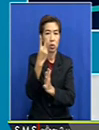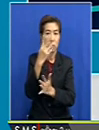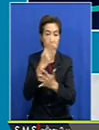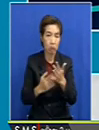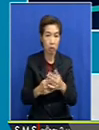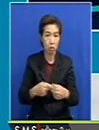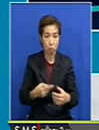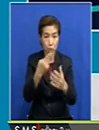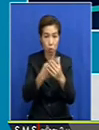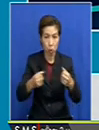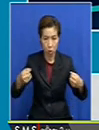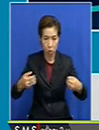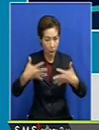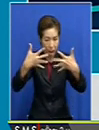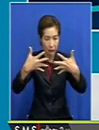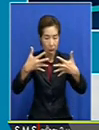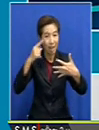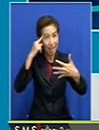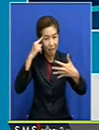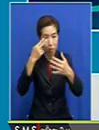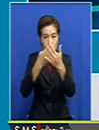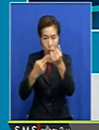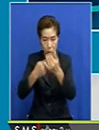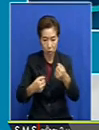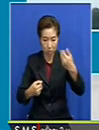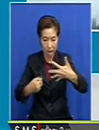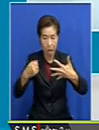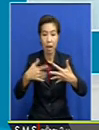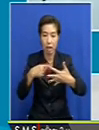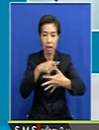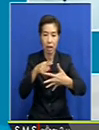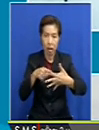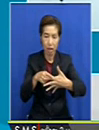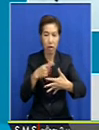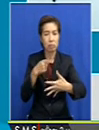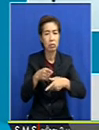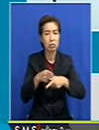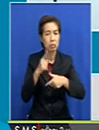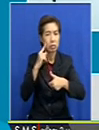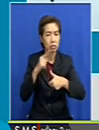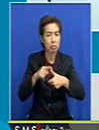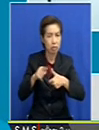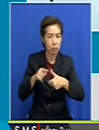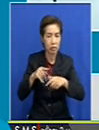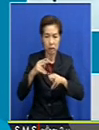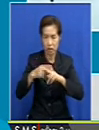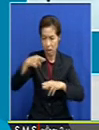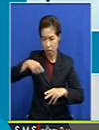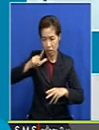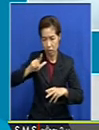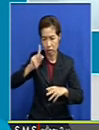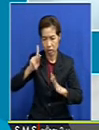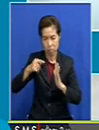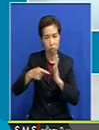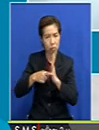คู่ได้ดูกันแน่นอนนะครับวันนี้คู่เอกของรายการมาดูทางด้านของจอมโหดอีวีเดนแอร์นะครับเจอกับทางด้านของพลกฤษต่